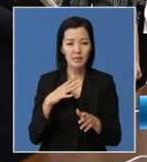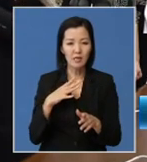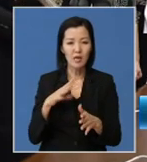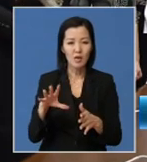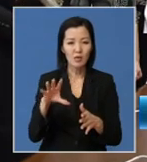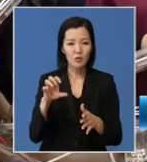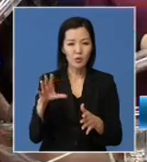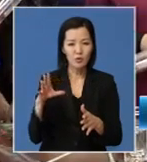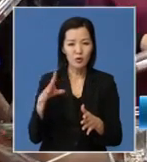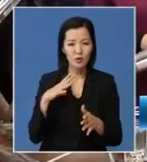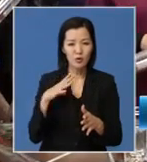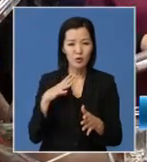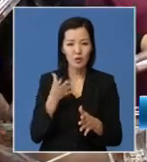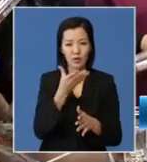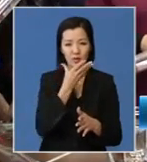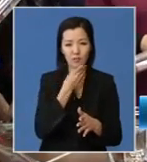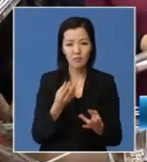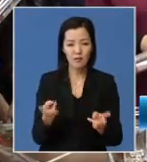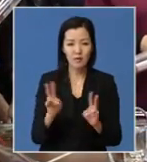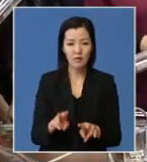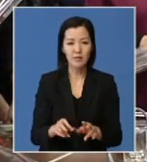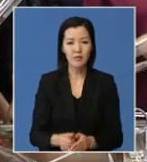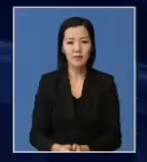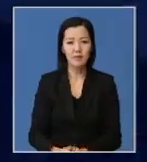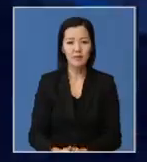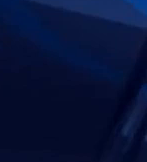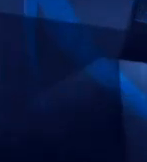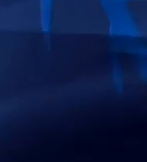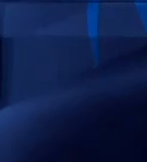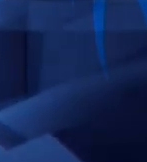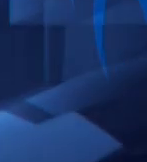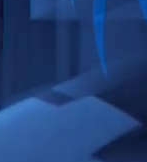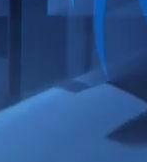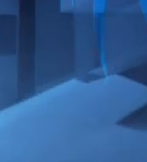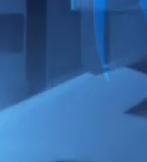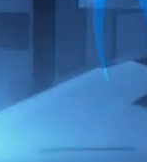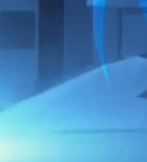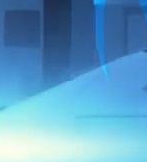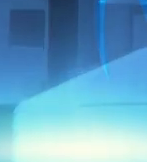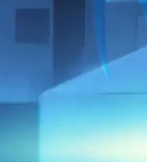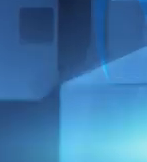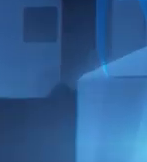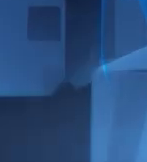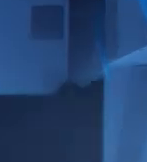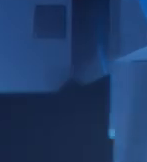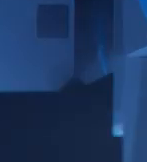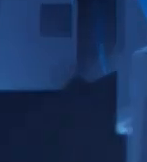суретке түсіп, әдемі естелік қалдырды. Мұхит Тоқтасын, Жасұлан Шымкенже, Жетісу, Талдықорған.